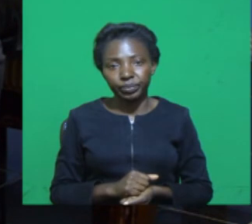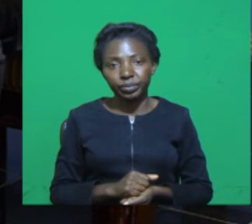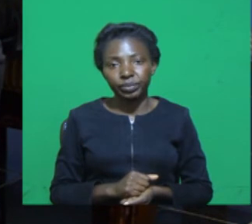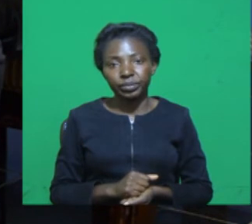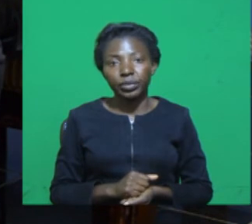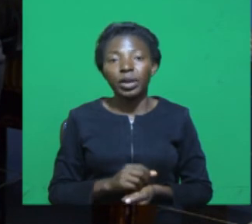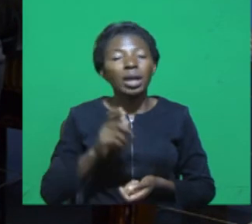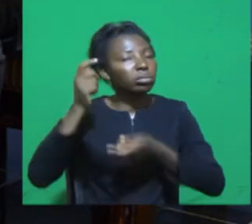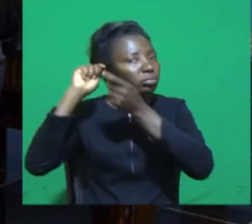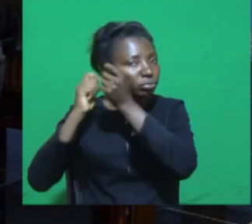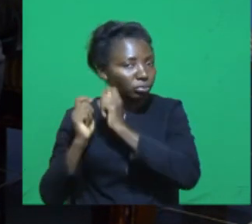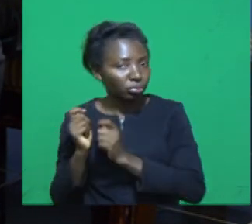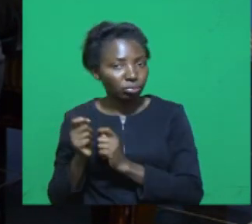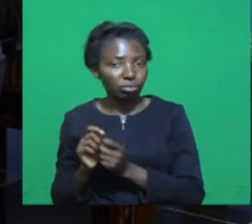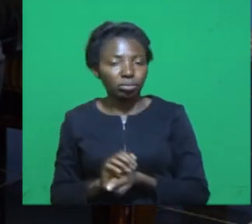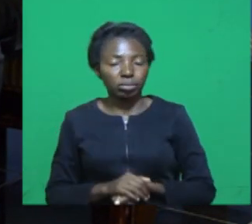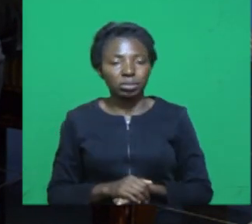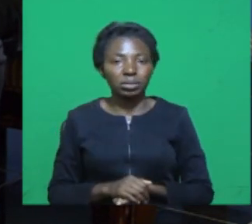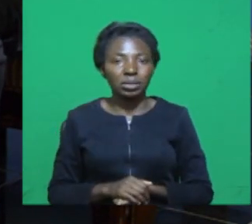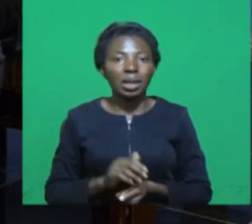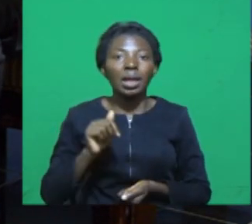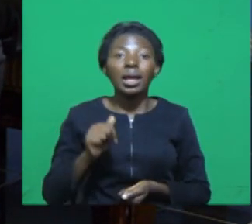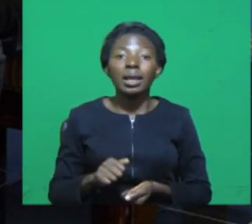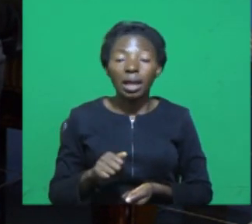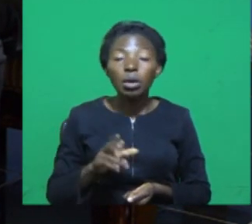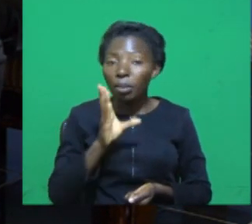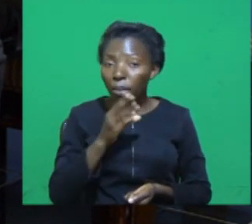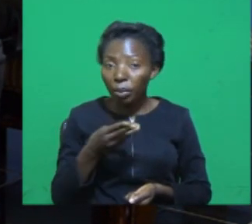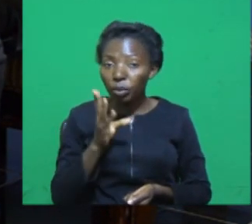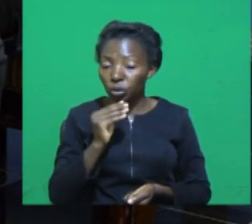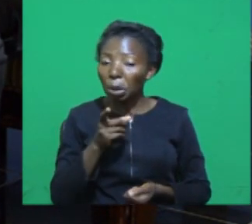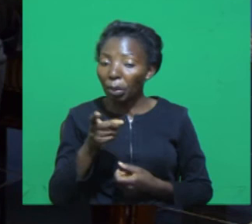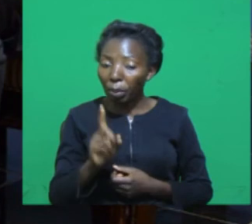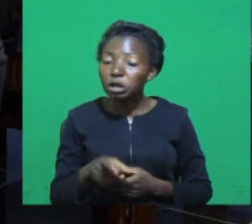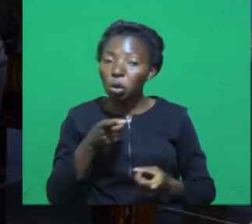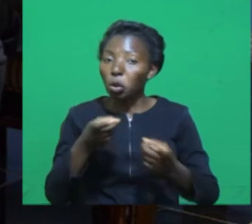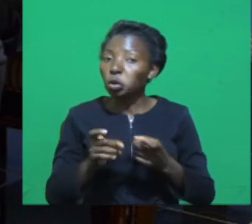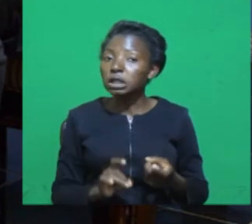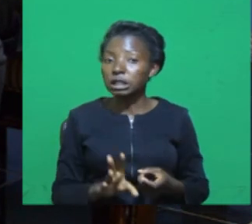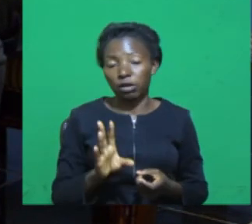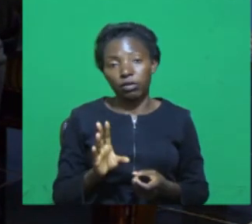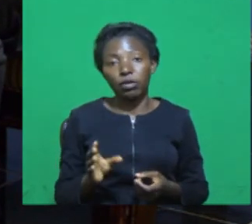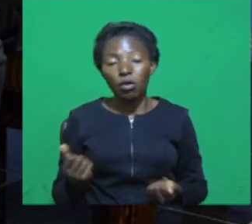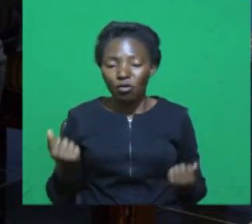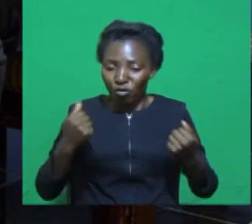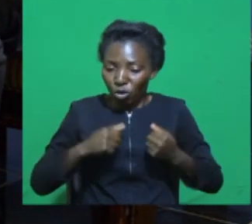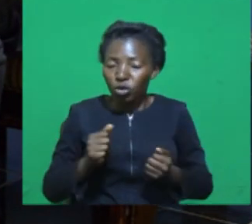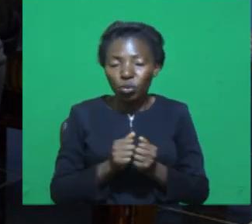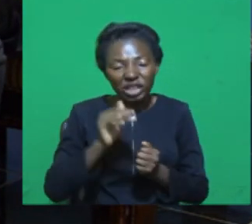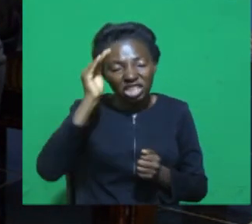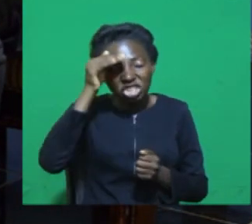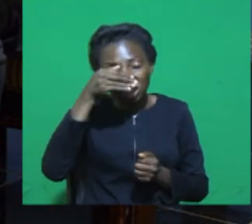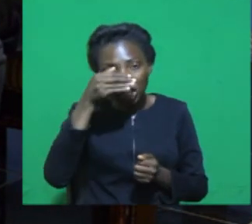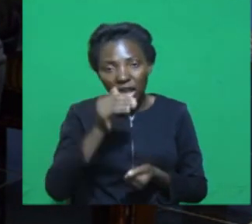panyaya yekuruka bvudzi, ndofunga vanhu vatoudzwa zvekuzvidzora, vanhu vanzwa. zvekupfeka uine kunyara vanhu